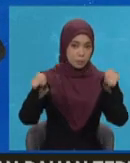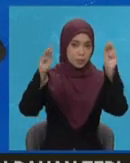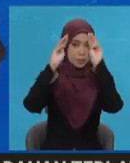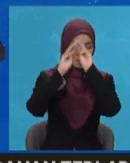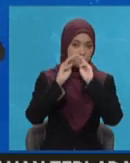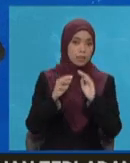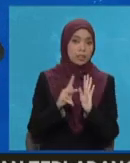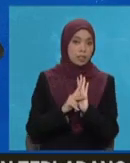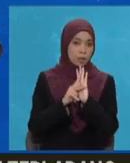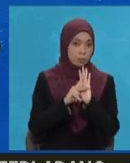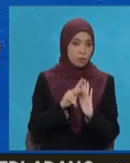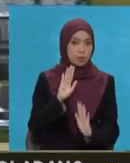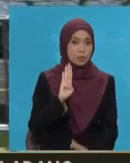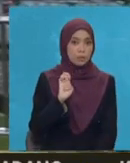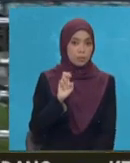Bengkulu